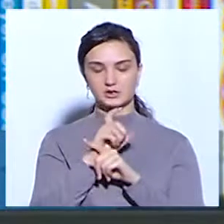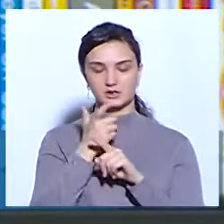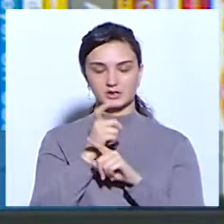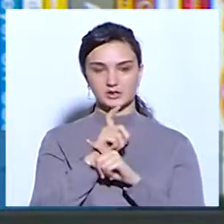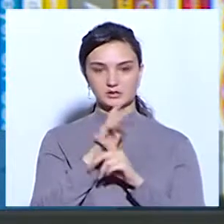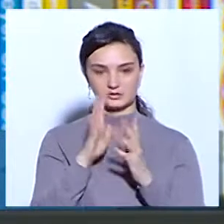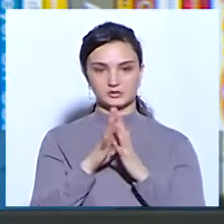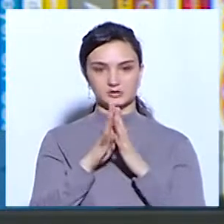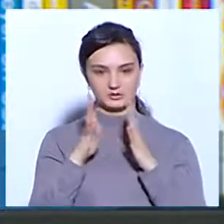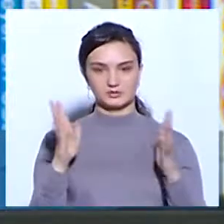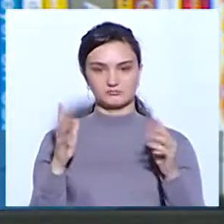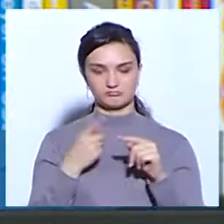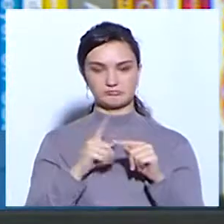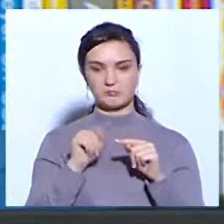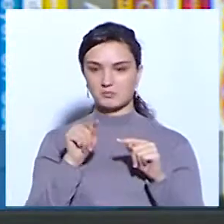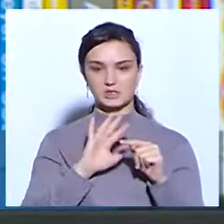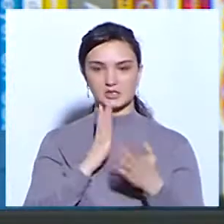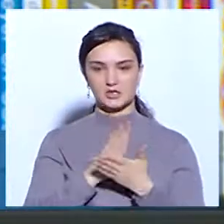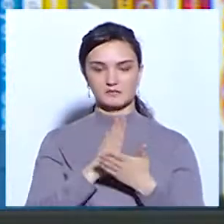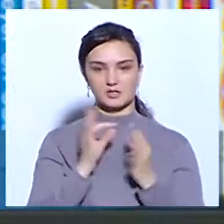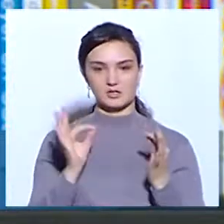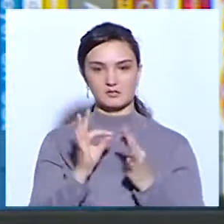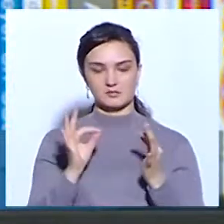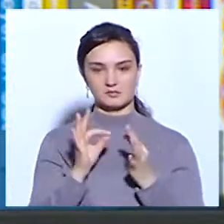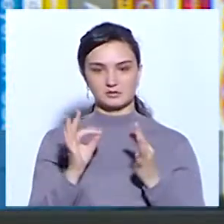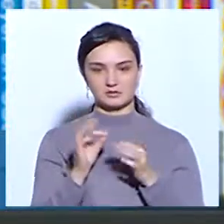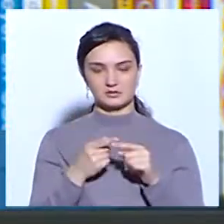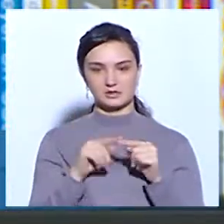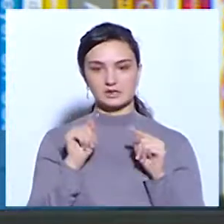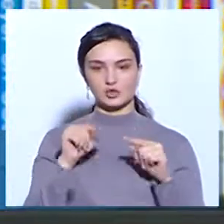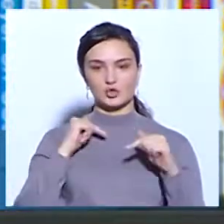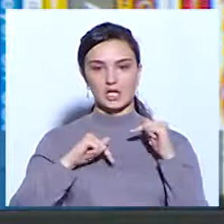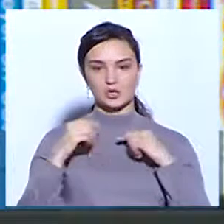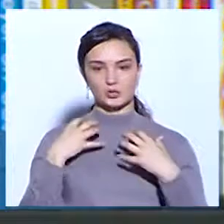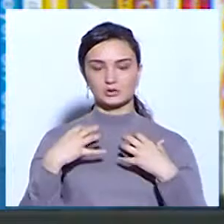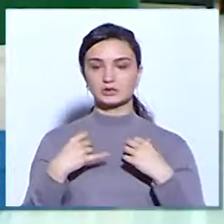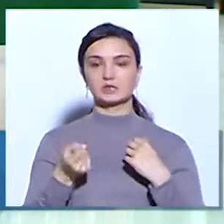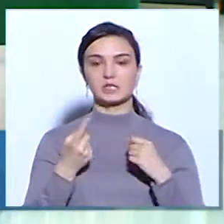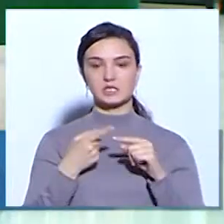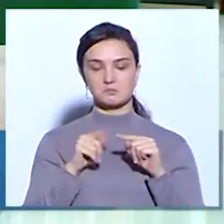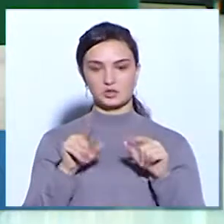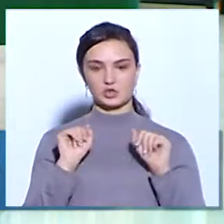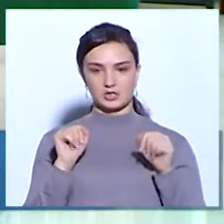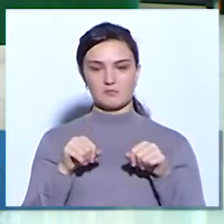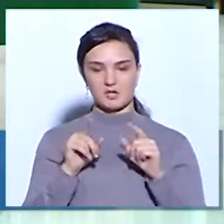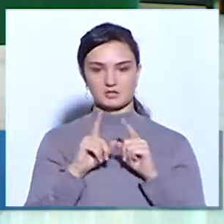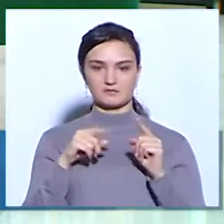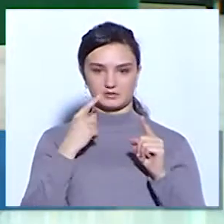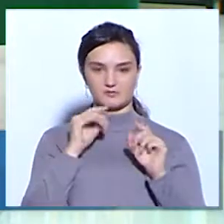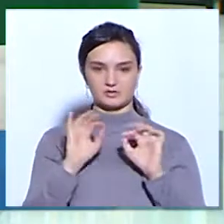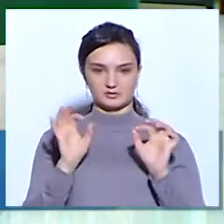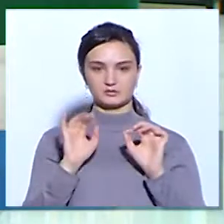ასე ვთქვათ, მოცულობა და მას არ აქვს არავითარი დეპო, ანუ ის ორგანო, საიდანაც მან შეიძლება, ასე ვთქვათ,